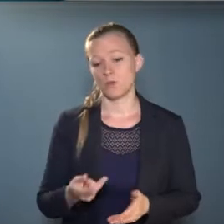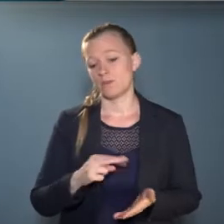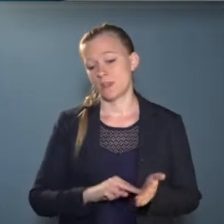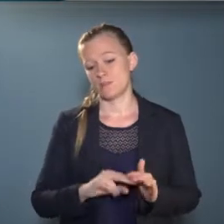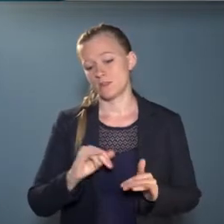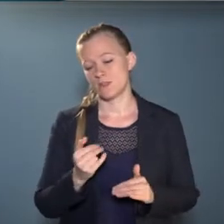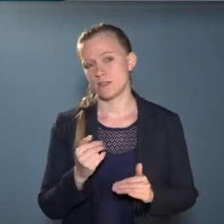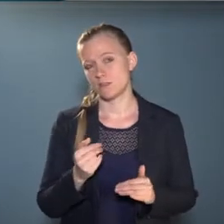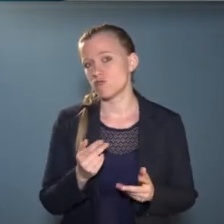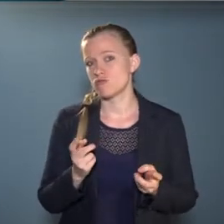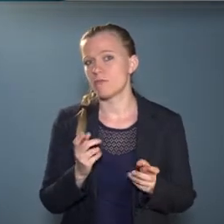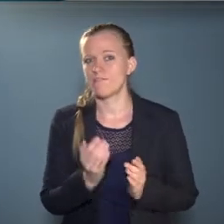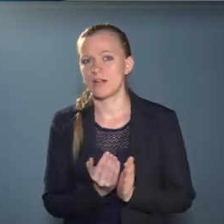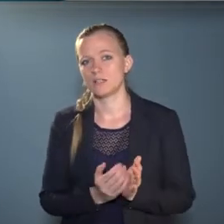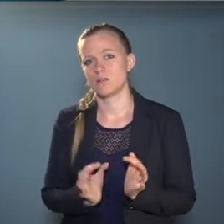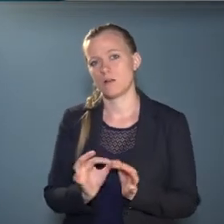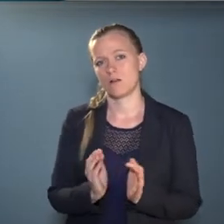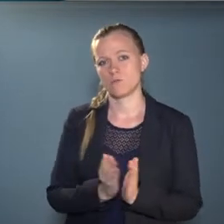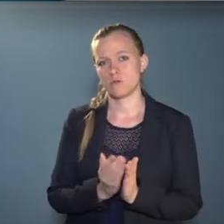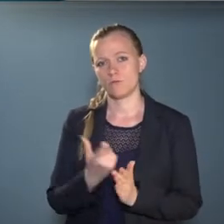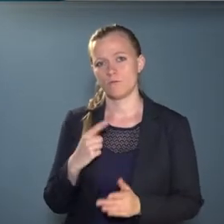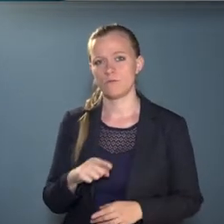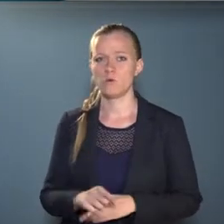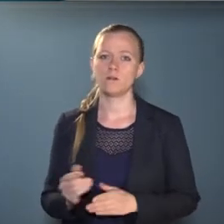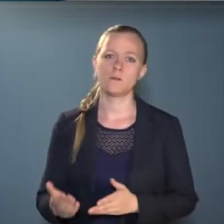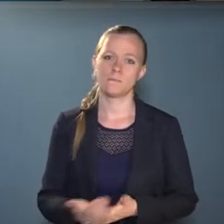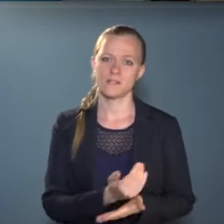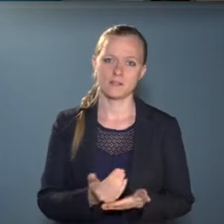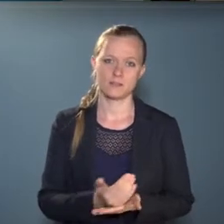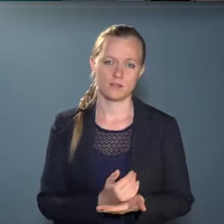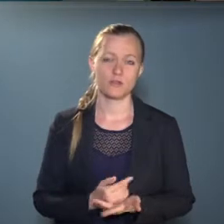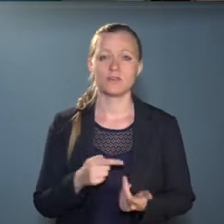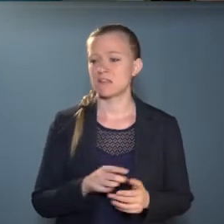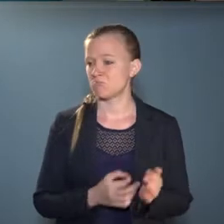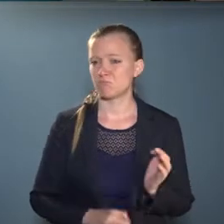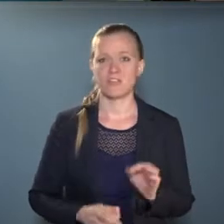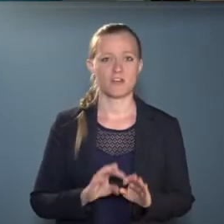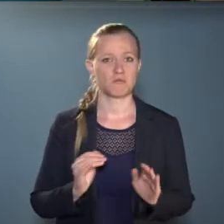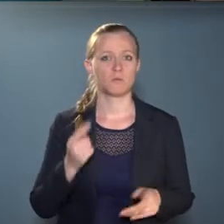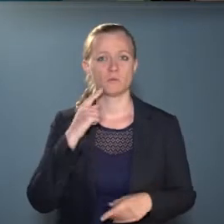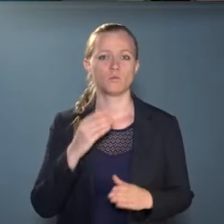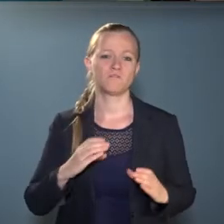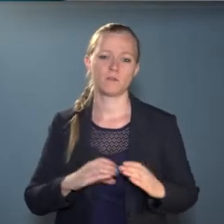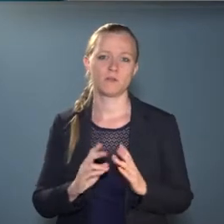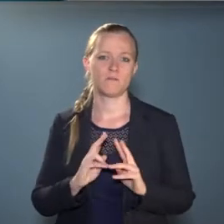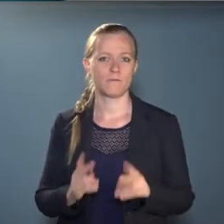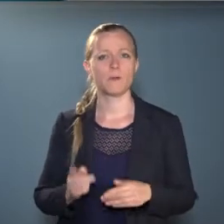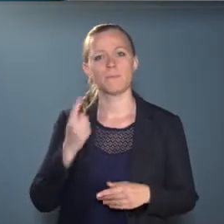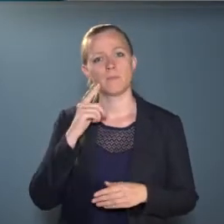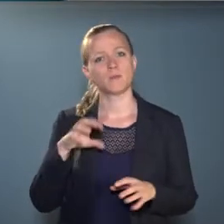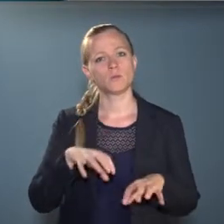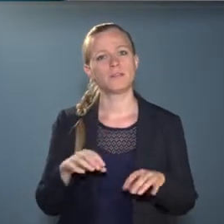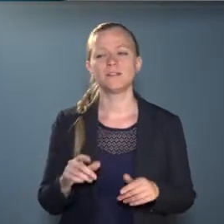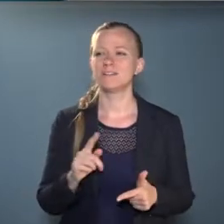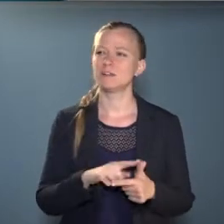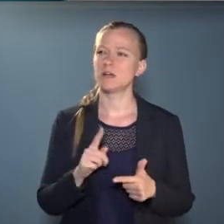is, feltételhez volt kötött a beszedése, de ezek teljesültek, így meg tudtuk azt tenni, hogy igazából